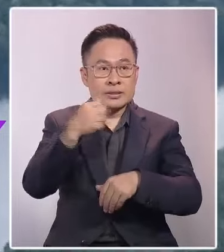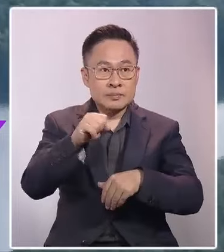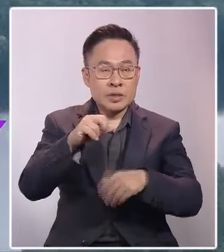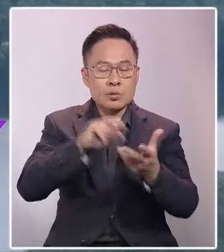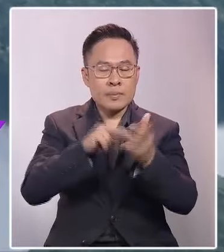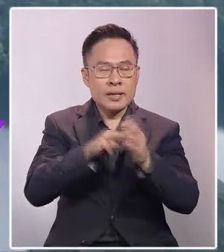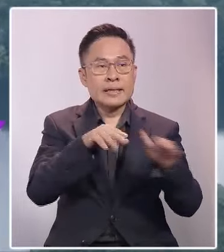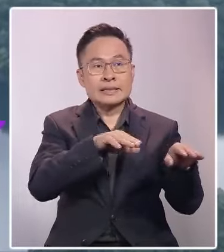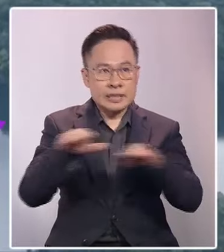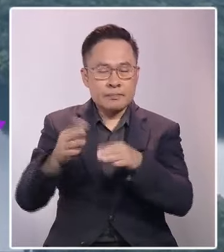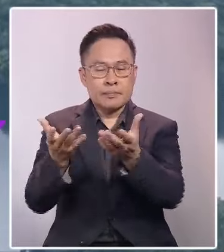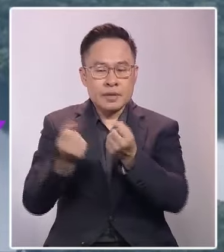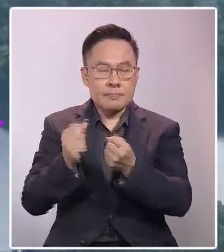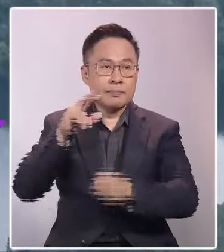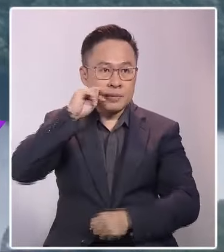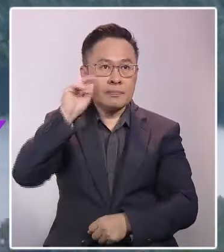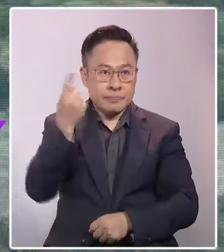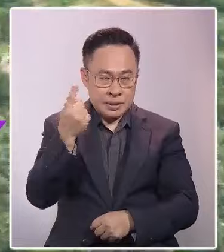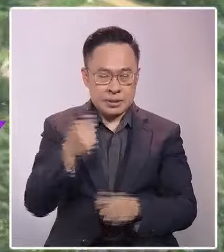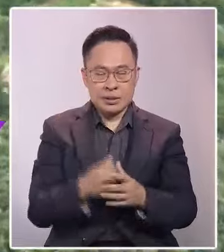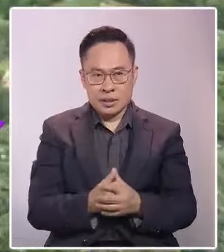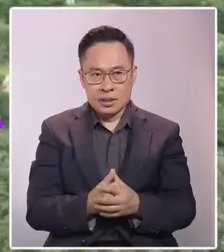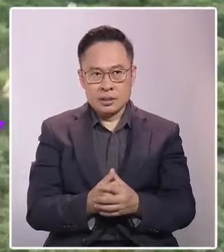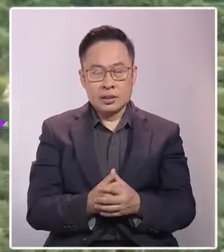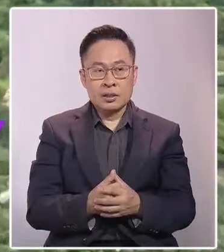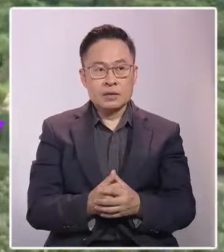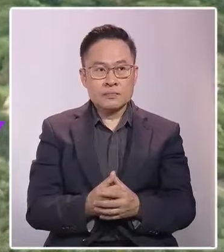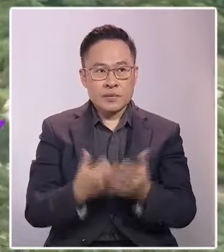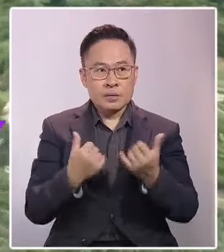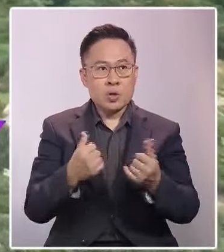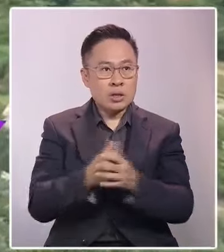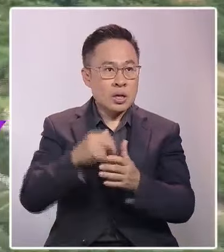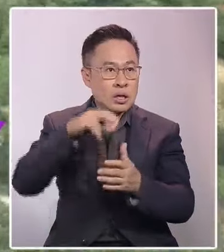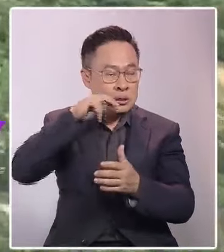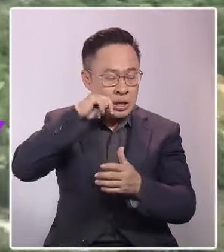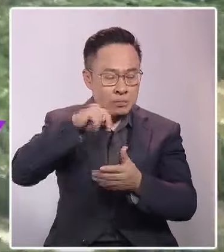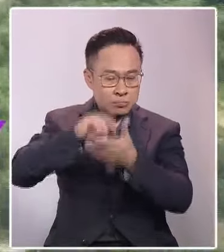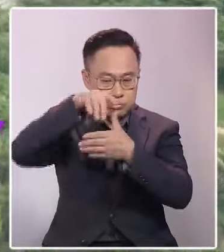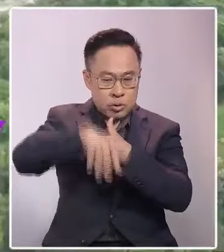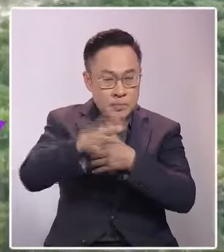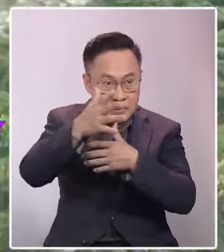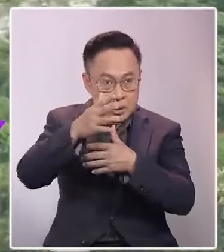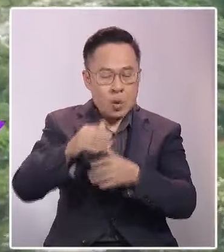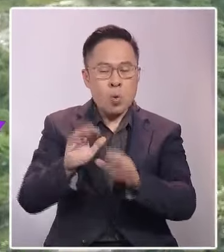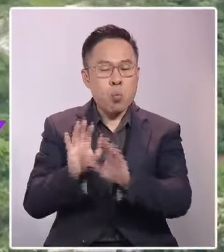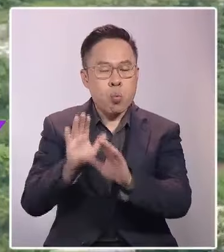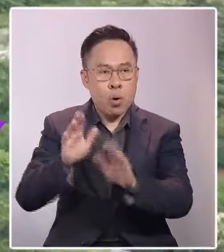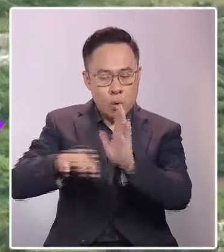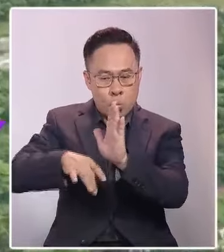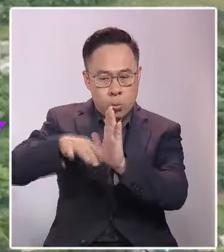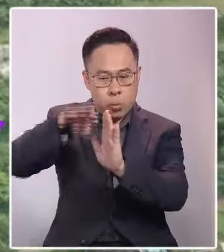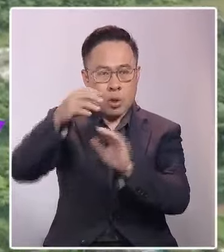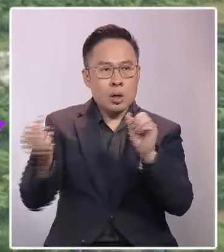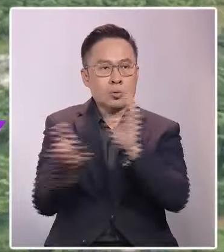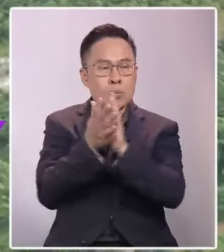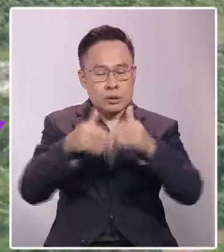กันเป็นภาษาชาวบ้านก็คือว่าถ้าไม่ปล่อยออกมาเสี่ยงต่อการที่เขื่อนอาจจะแตกได้ใช่คือก่อนหน้านี้ที่มันมีปัญหาเรื่องของน้ำท่วมในพื้น